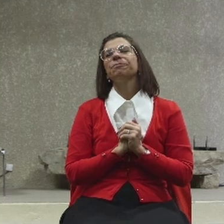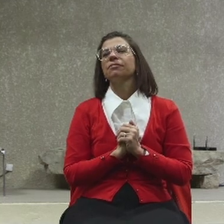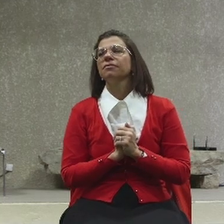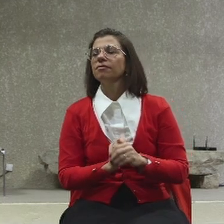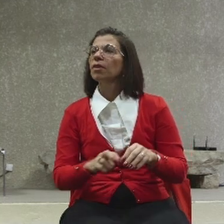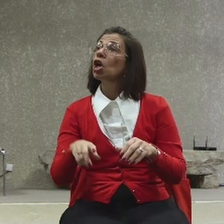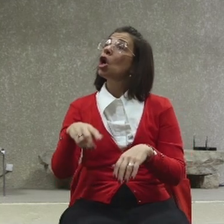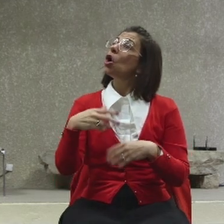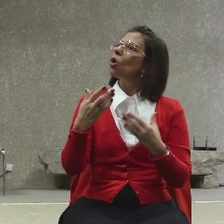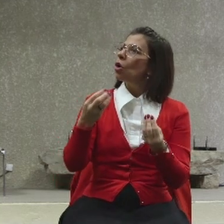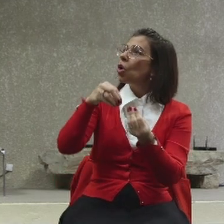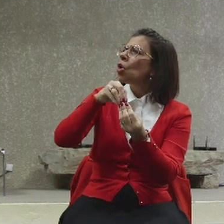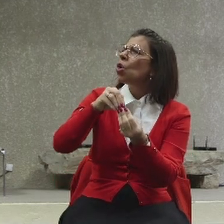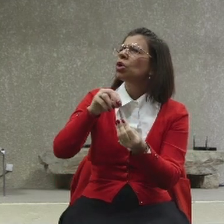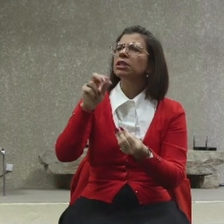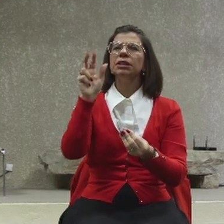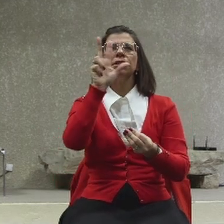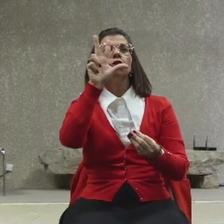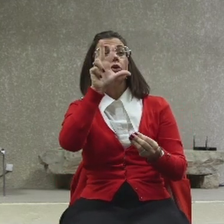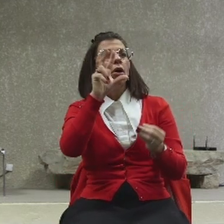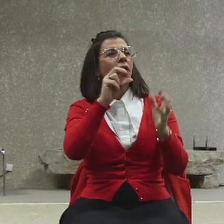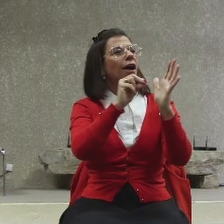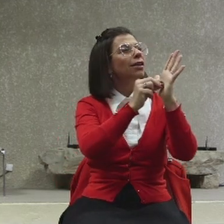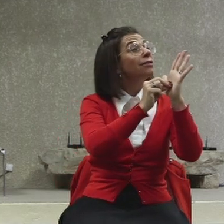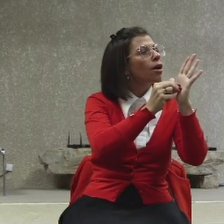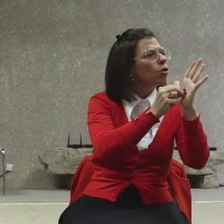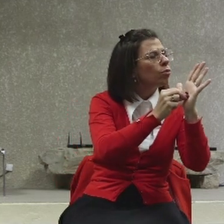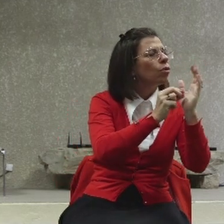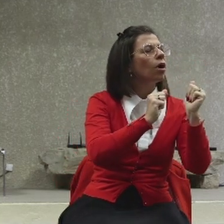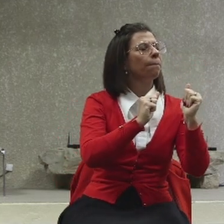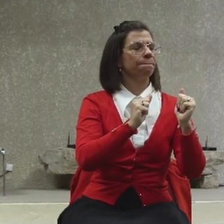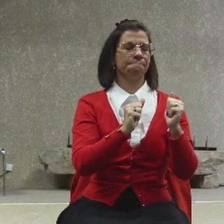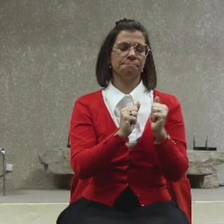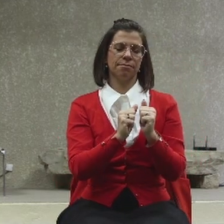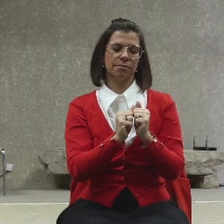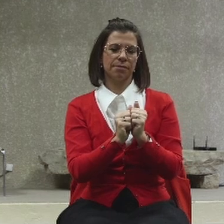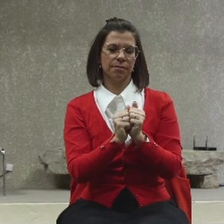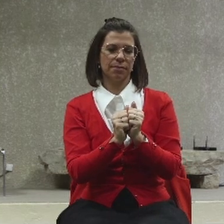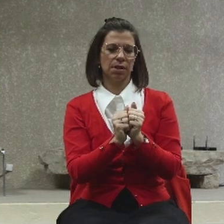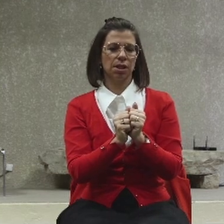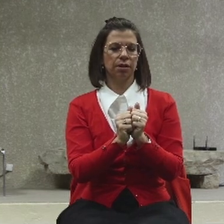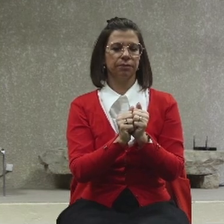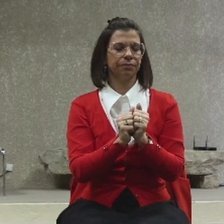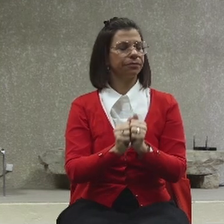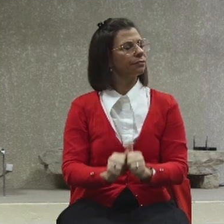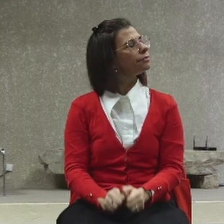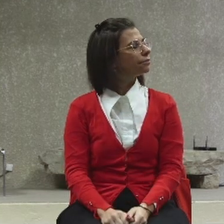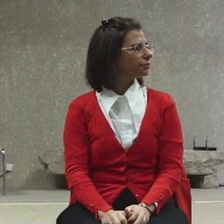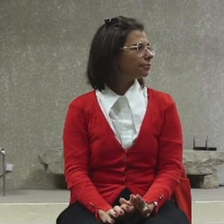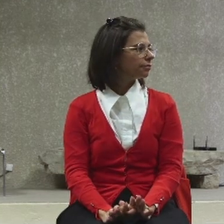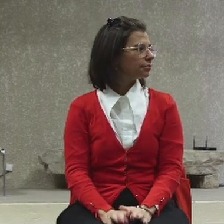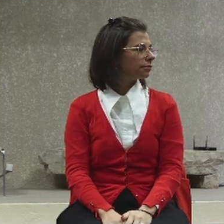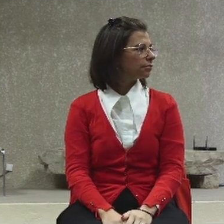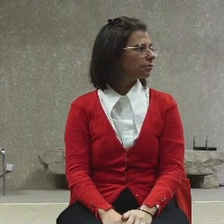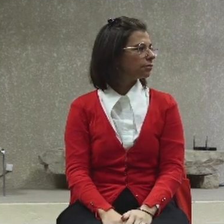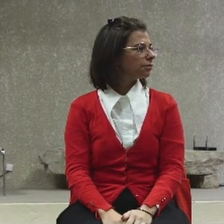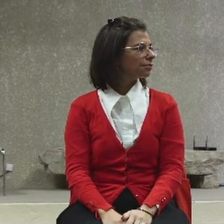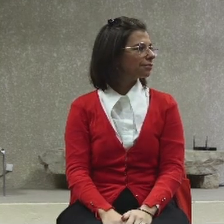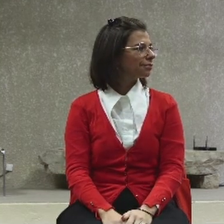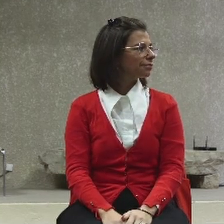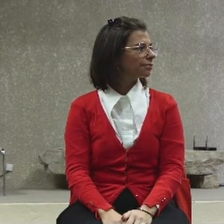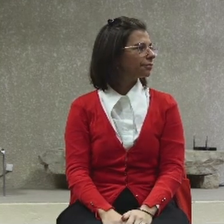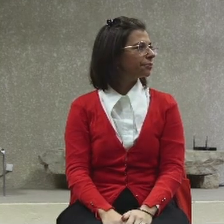et nous sommes bénis de toute bénédiction dans les lieux célestes. Nous ressuscitons